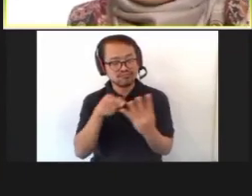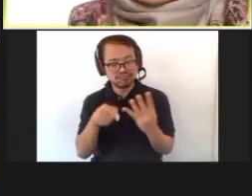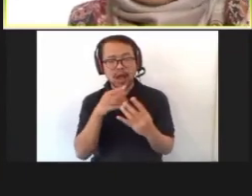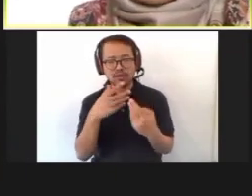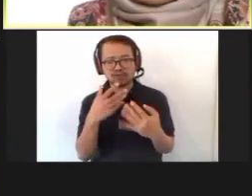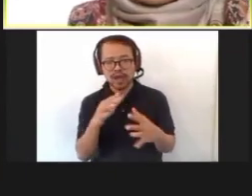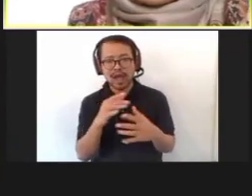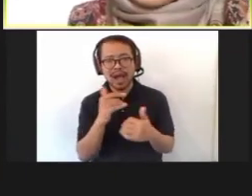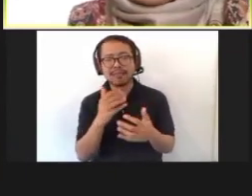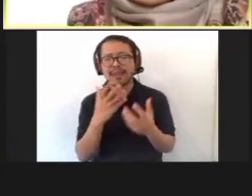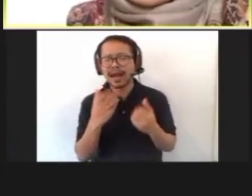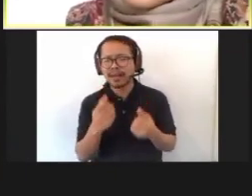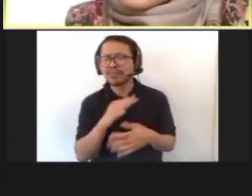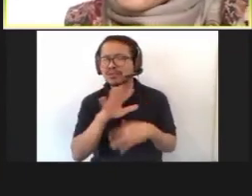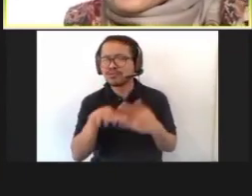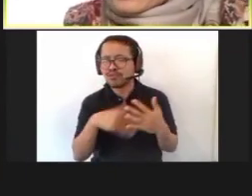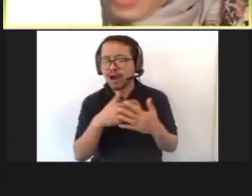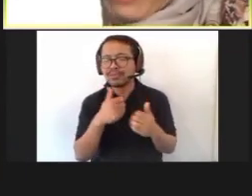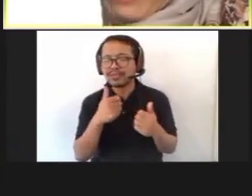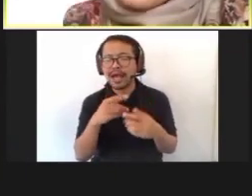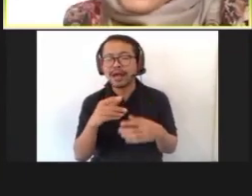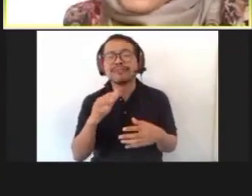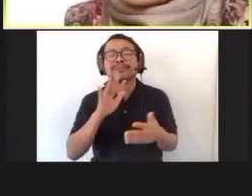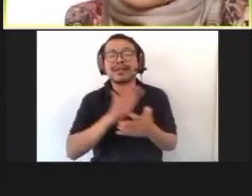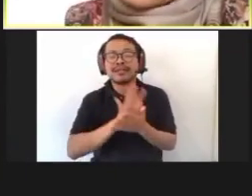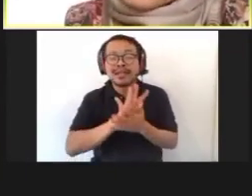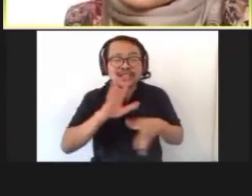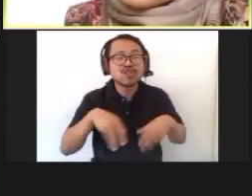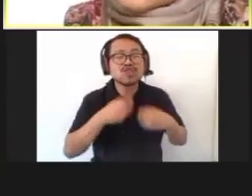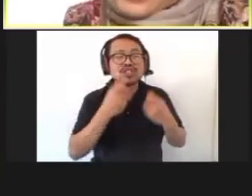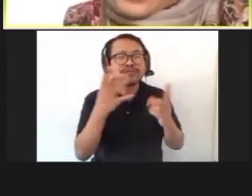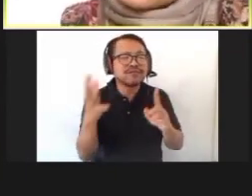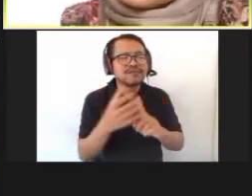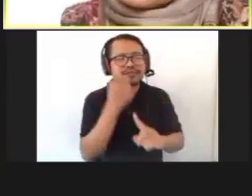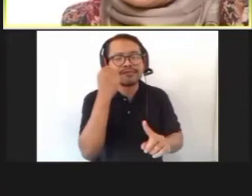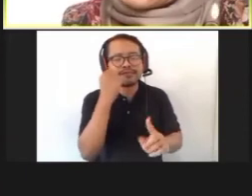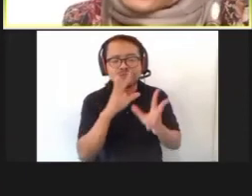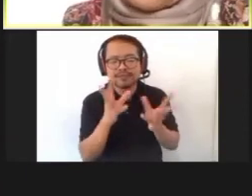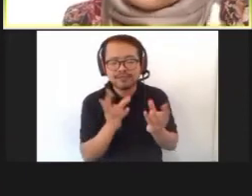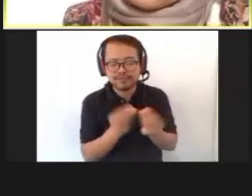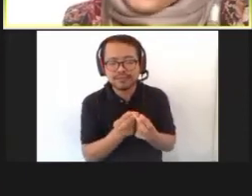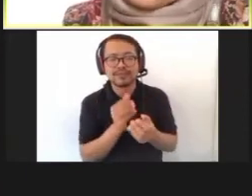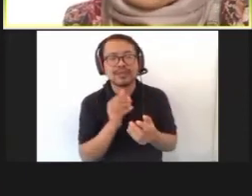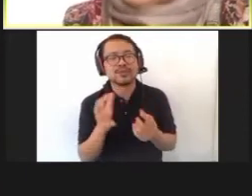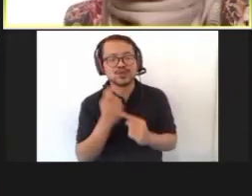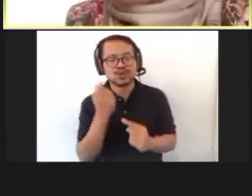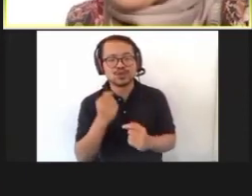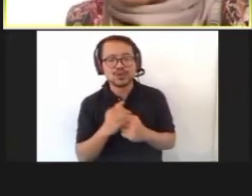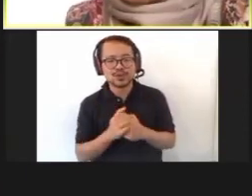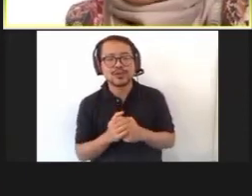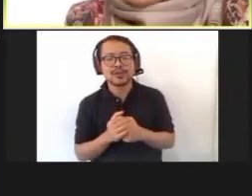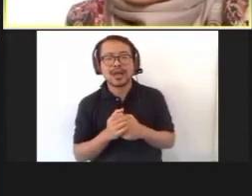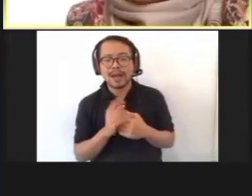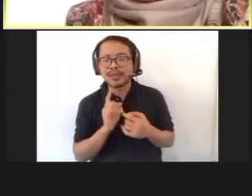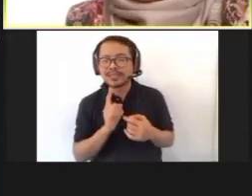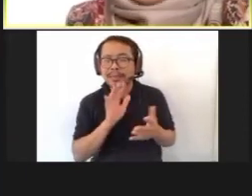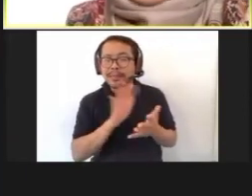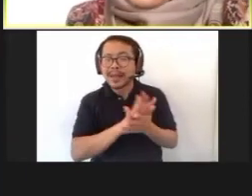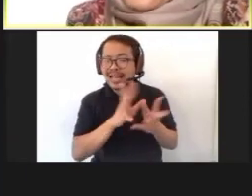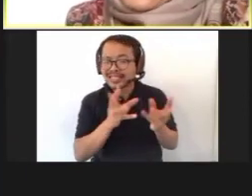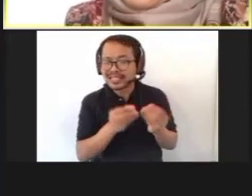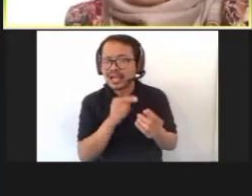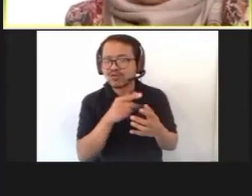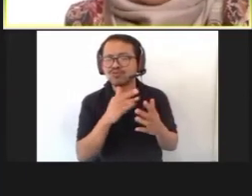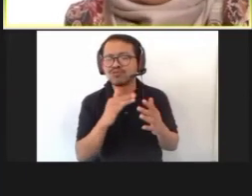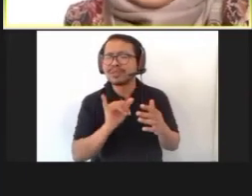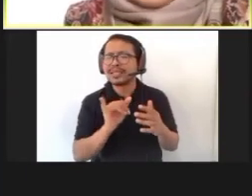semua bisa mewujudkan madrasah yang inklusif, karena sesungguhnya madrasah itu merupakan rumah kedua bagi anak-anak